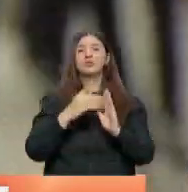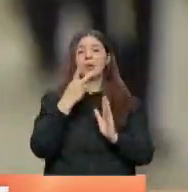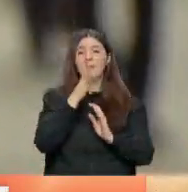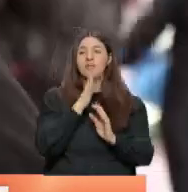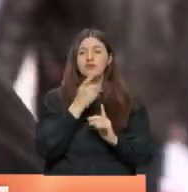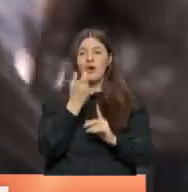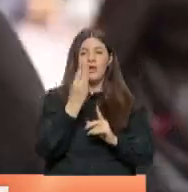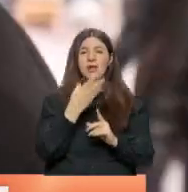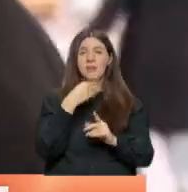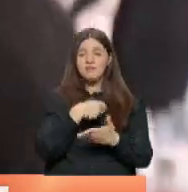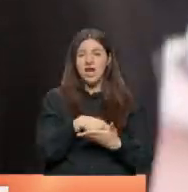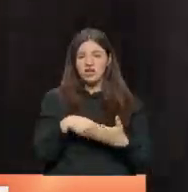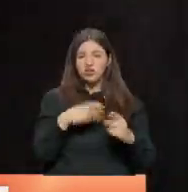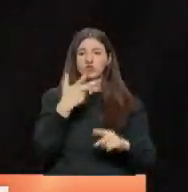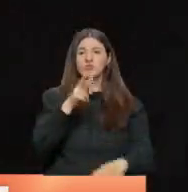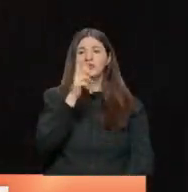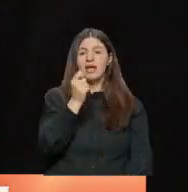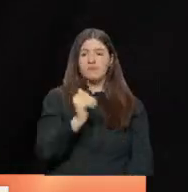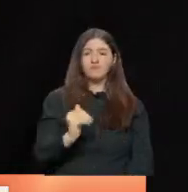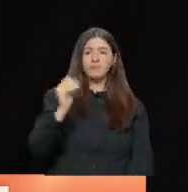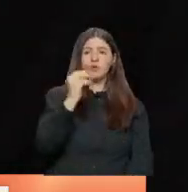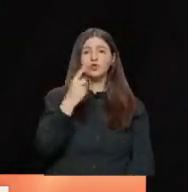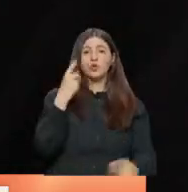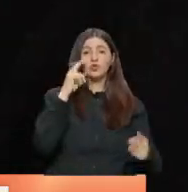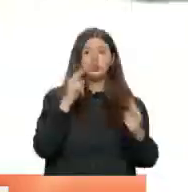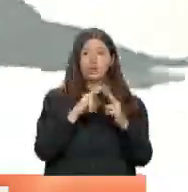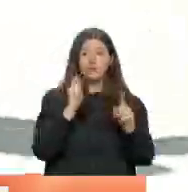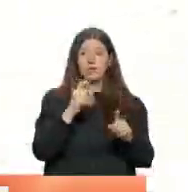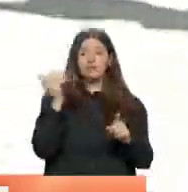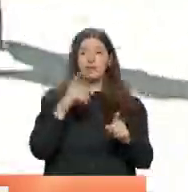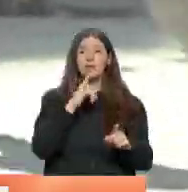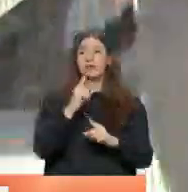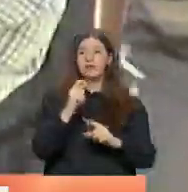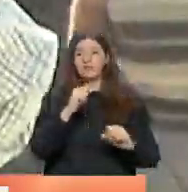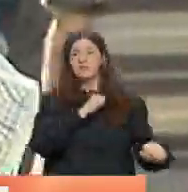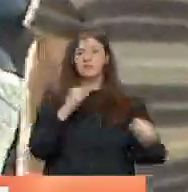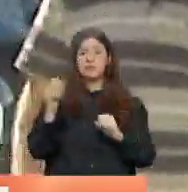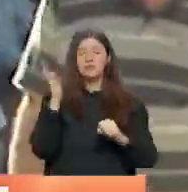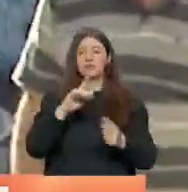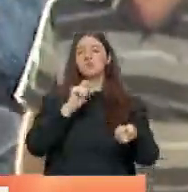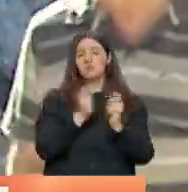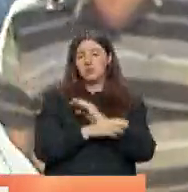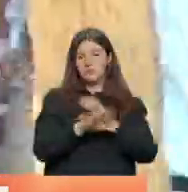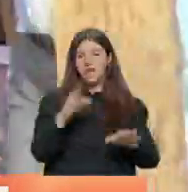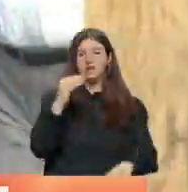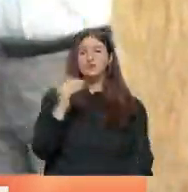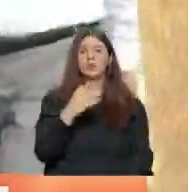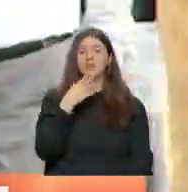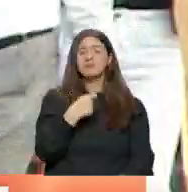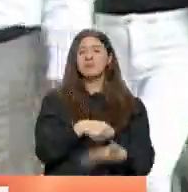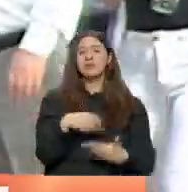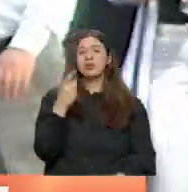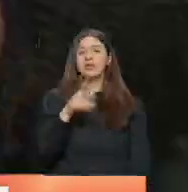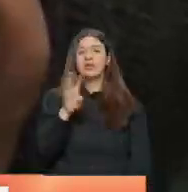2500 lira olan emekli maaşının 3 bin liraya çıkarılması görüşülürken gelen tepkiler üzerine değişikliğe gidildi. En düşük emekli